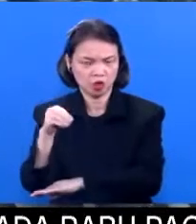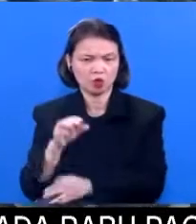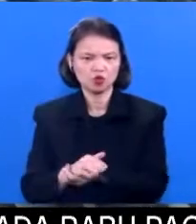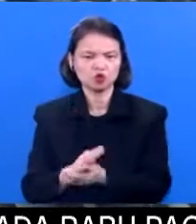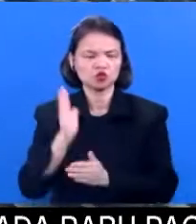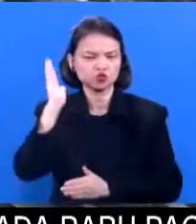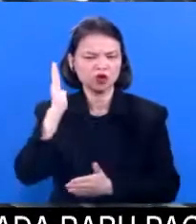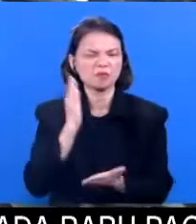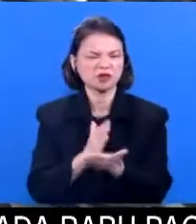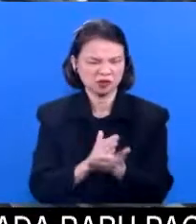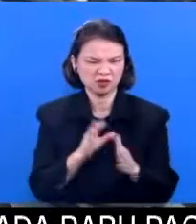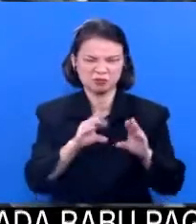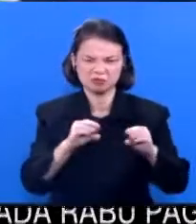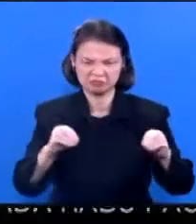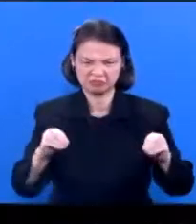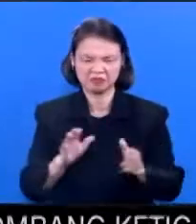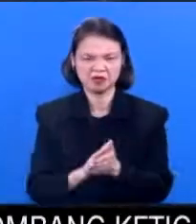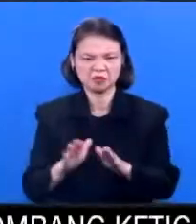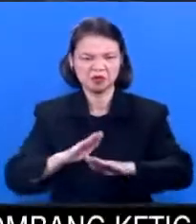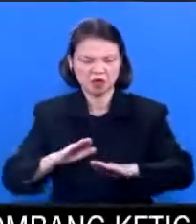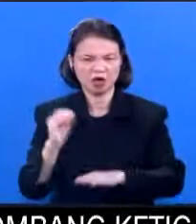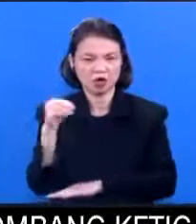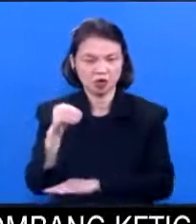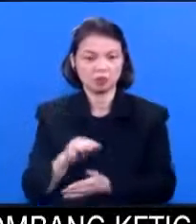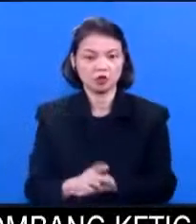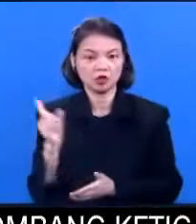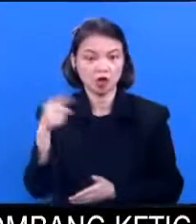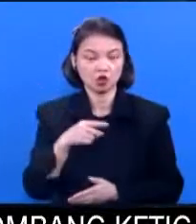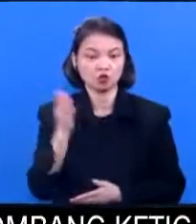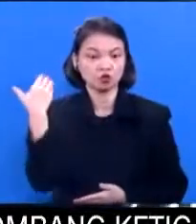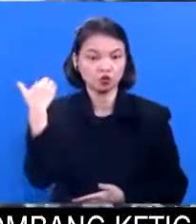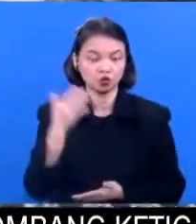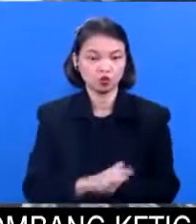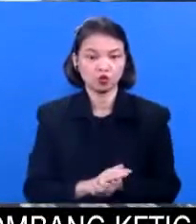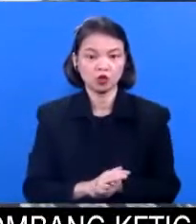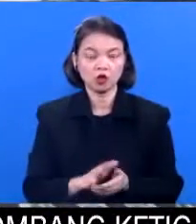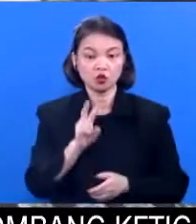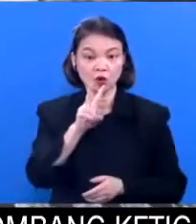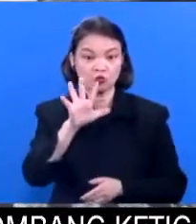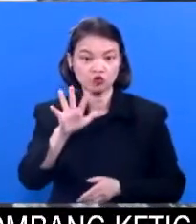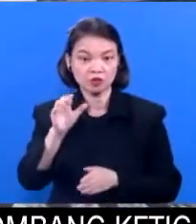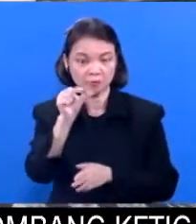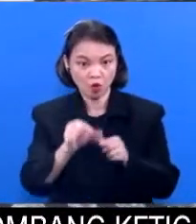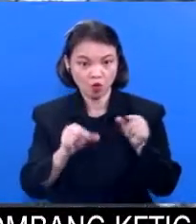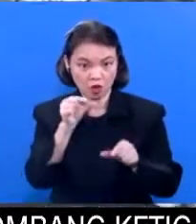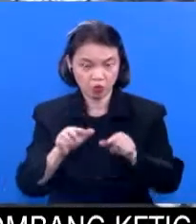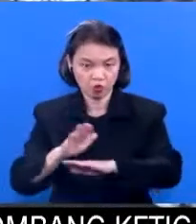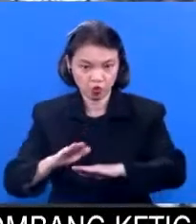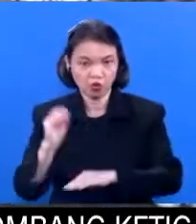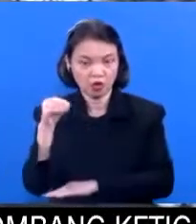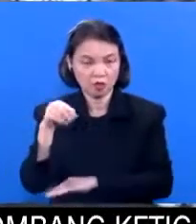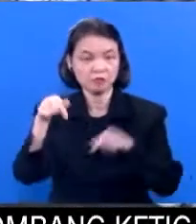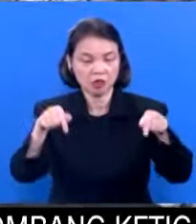tikar. Dari semula berjumlah 15 hingga 25 peternak, kini tersisa sekitar 10 peternak ayam yang memiliki ayam sebanyak 1.000